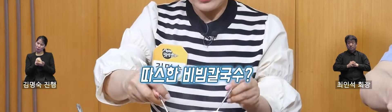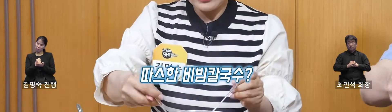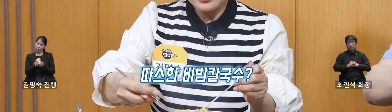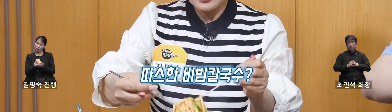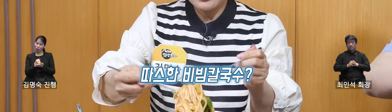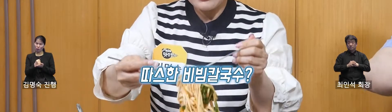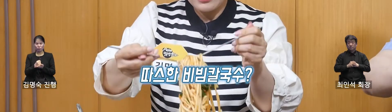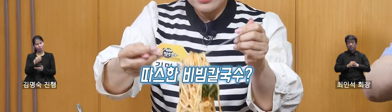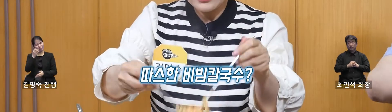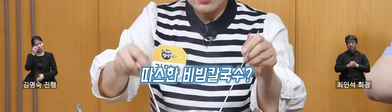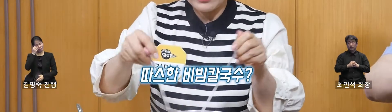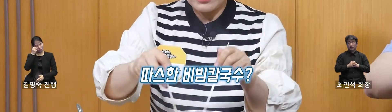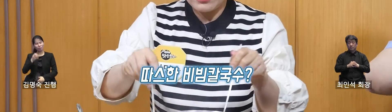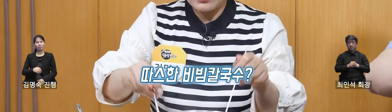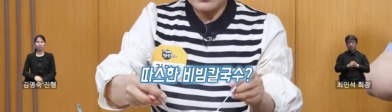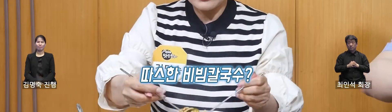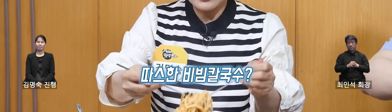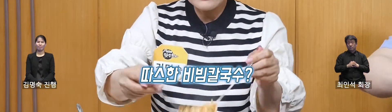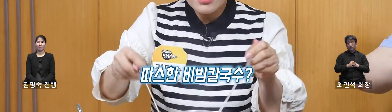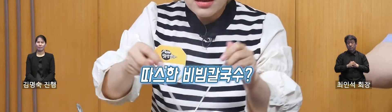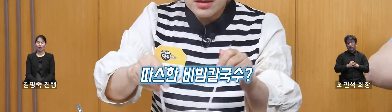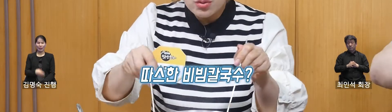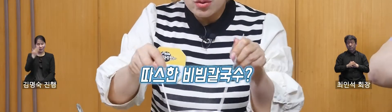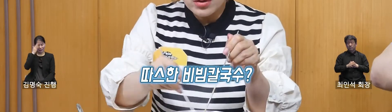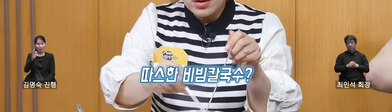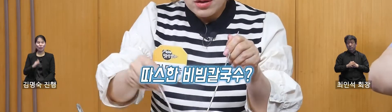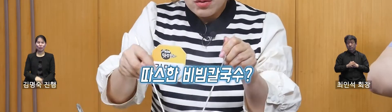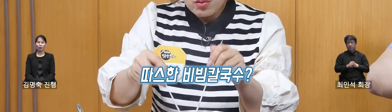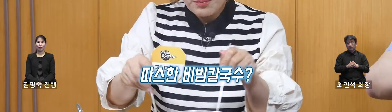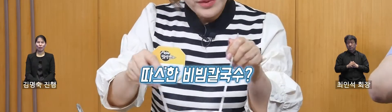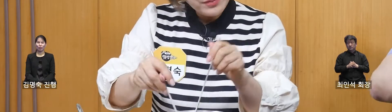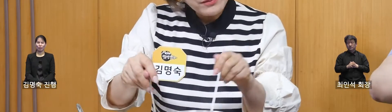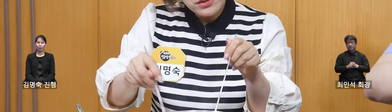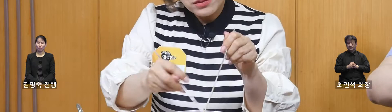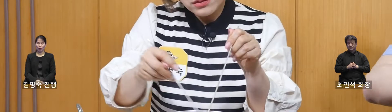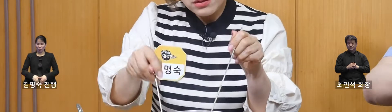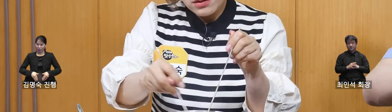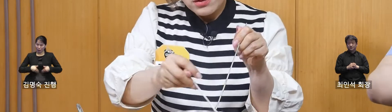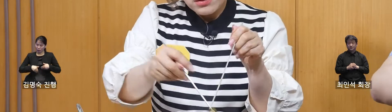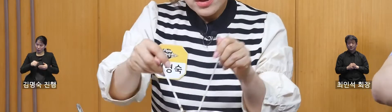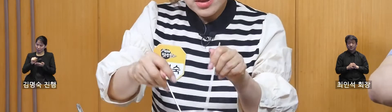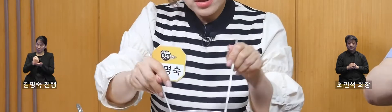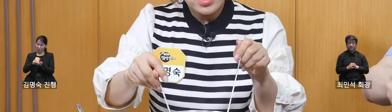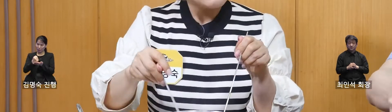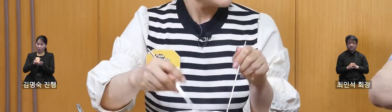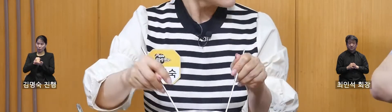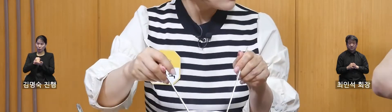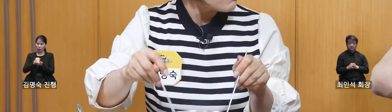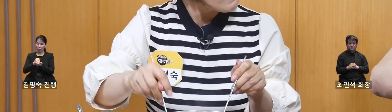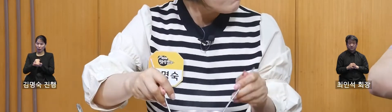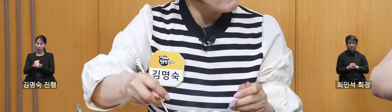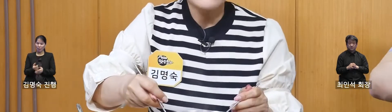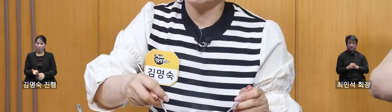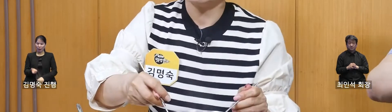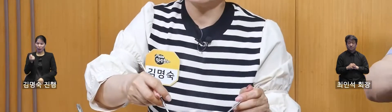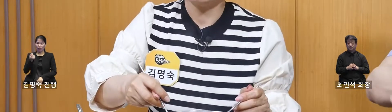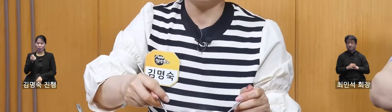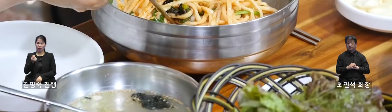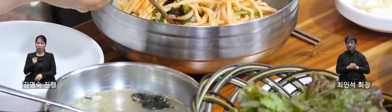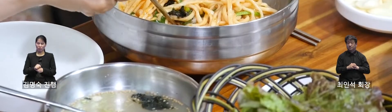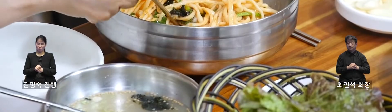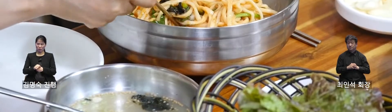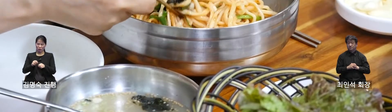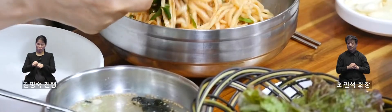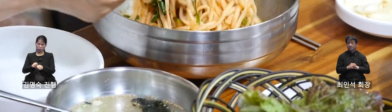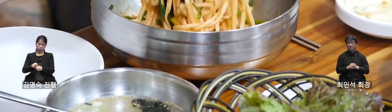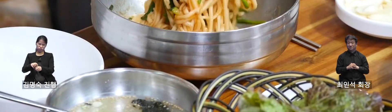조금 의아해하실 것 같아요. 그러니까 제가 네. 생각해도 온 비빔은 금방 이렇게 이게